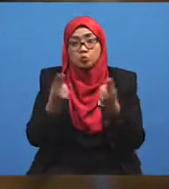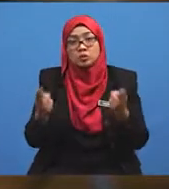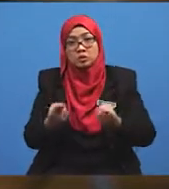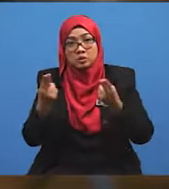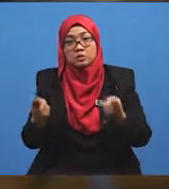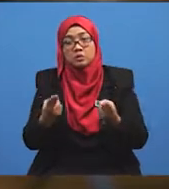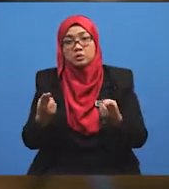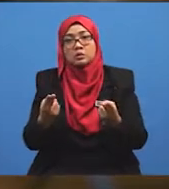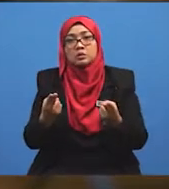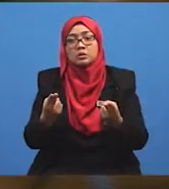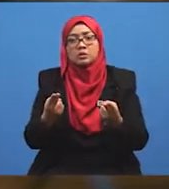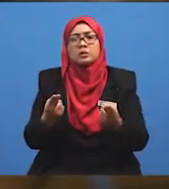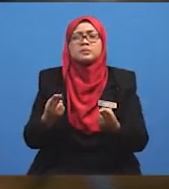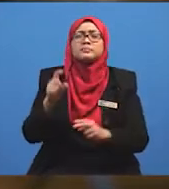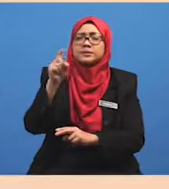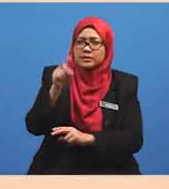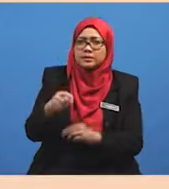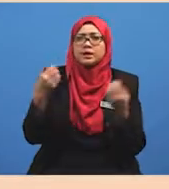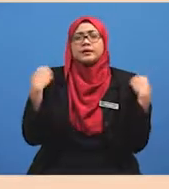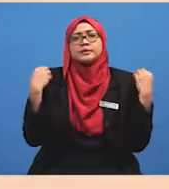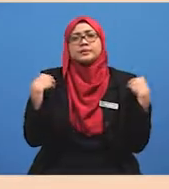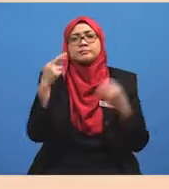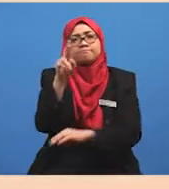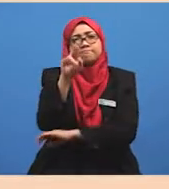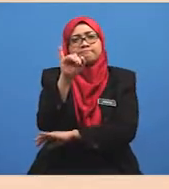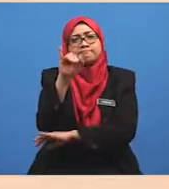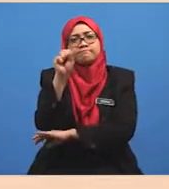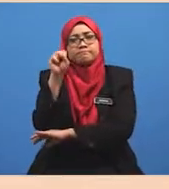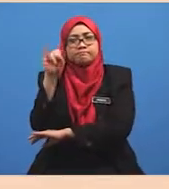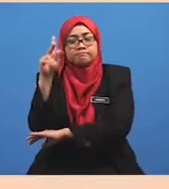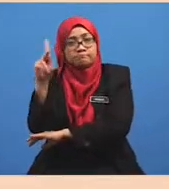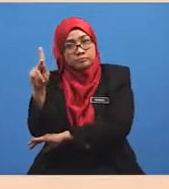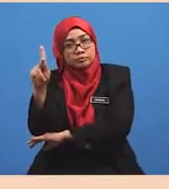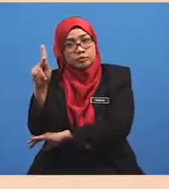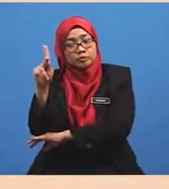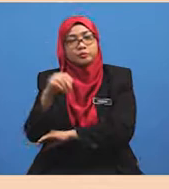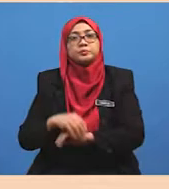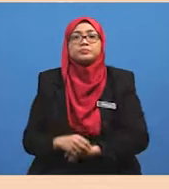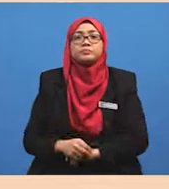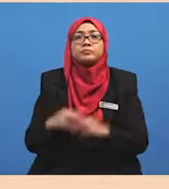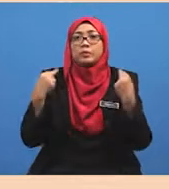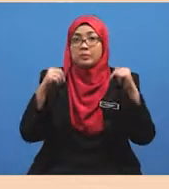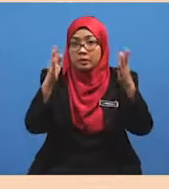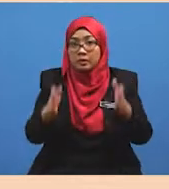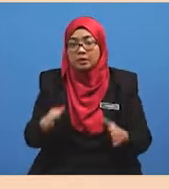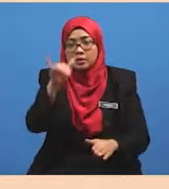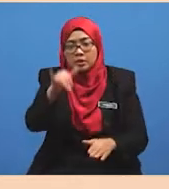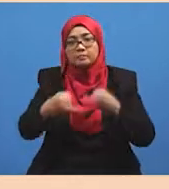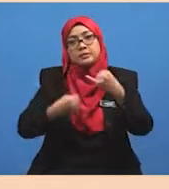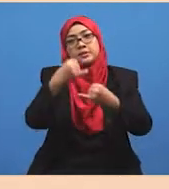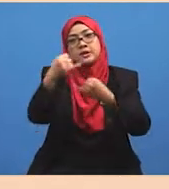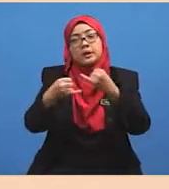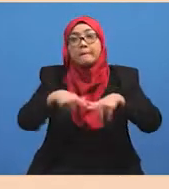Lu pasti mempunyai risiko usaha wajah kejujuran berani